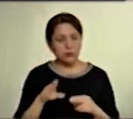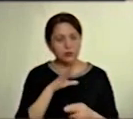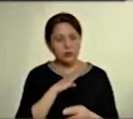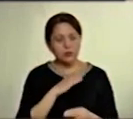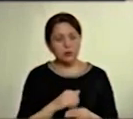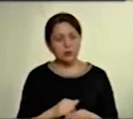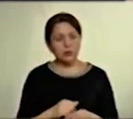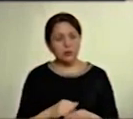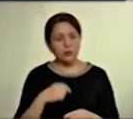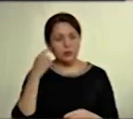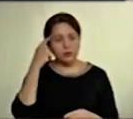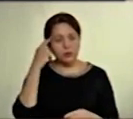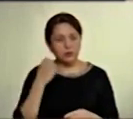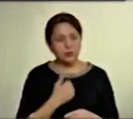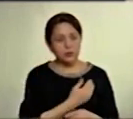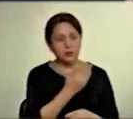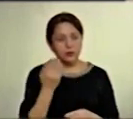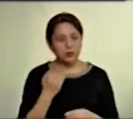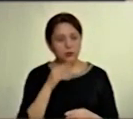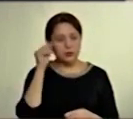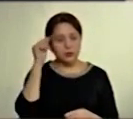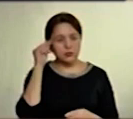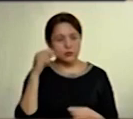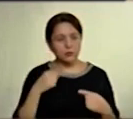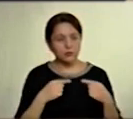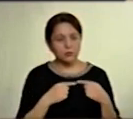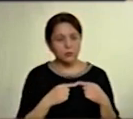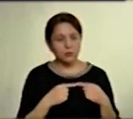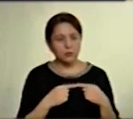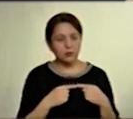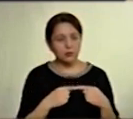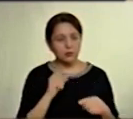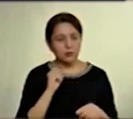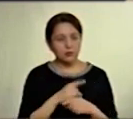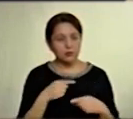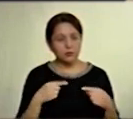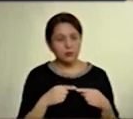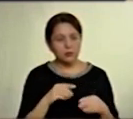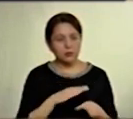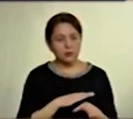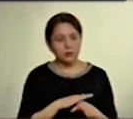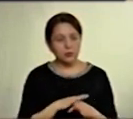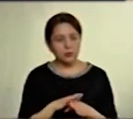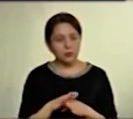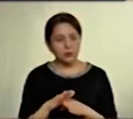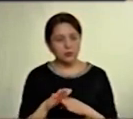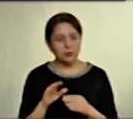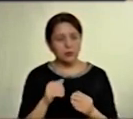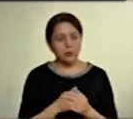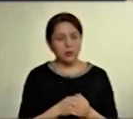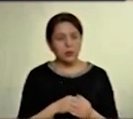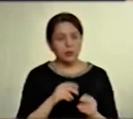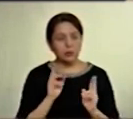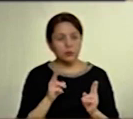nihoyasiga yetdi. O'ylaymanki, siz darslarni o'z vaqtida bajarib, topshiriqlarni o'z